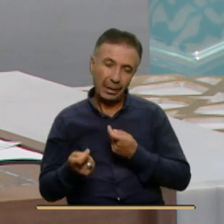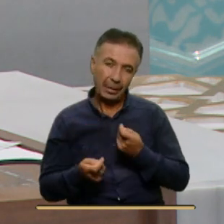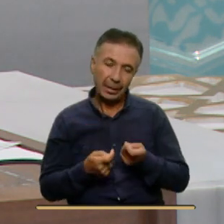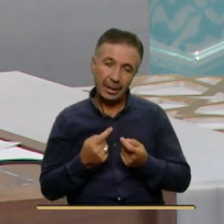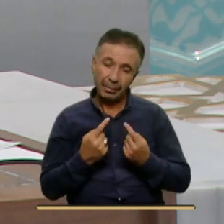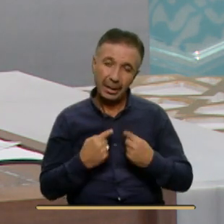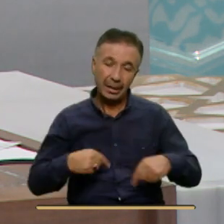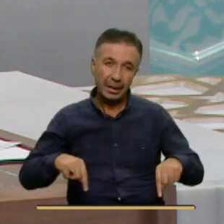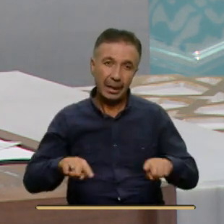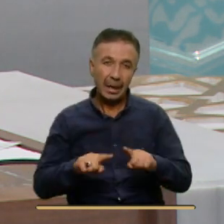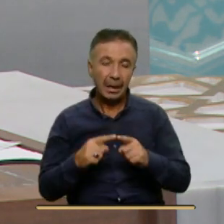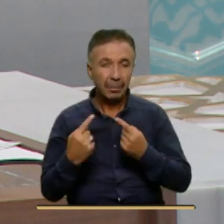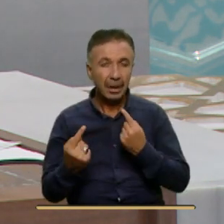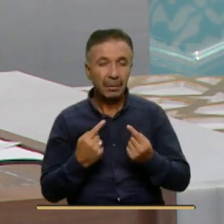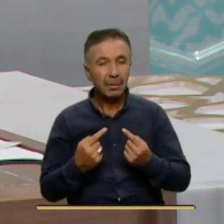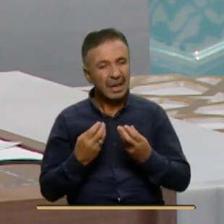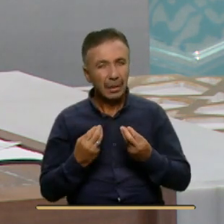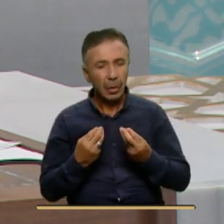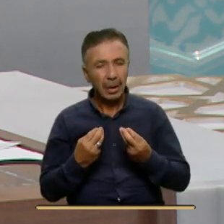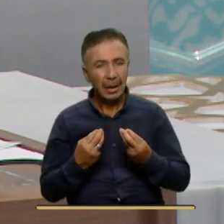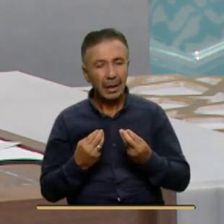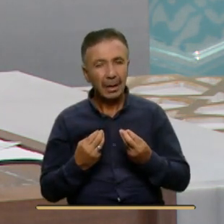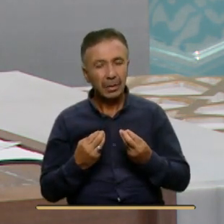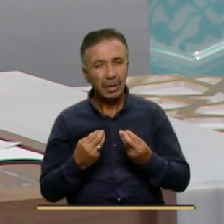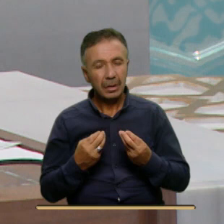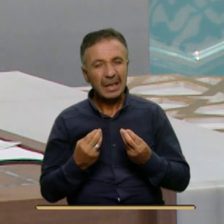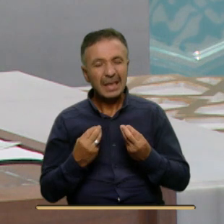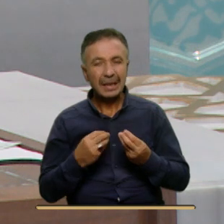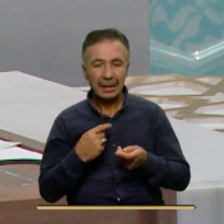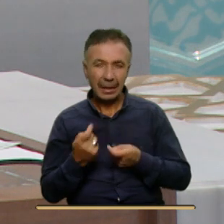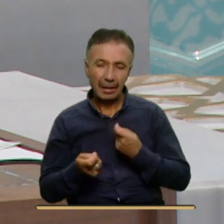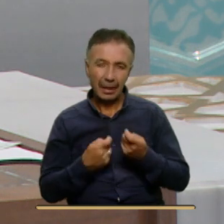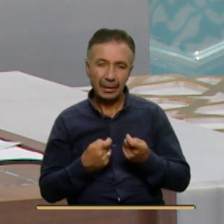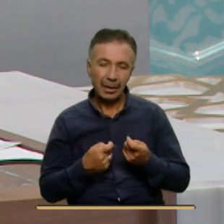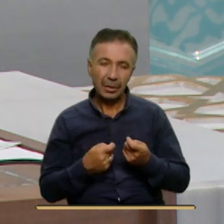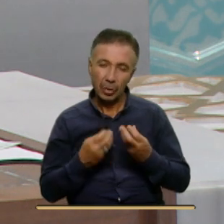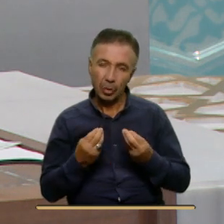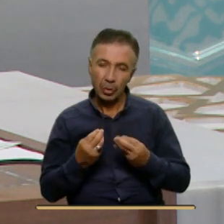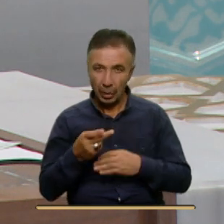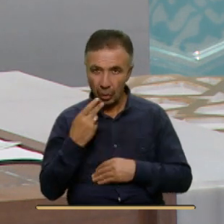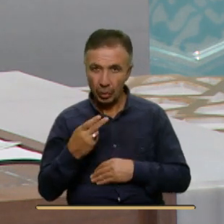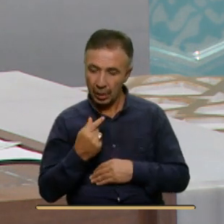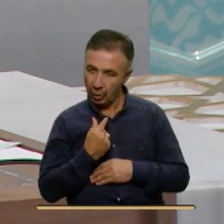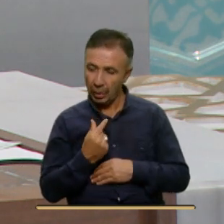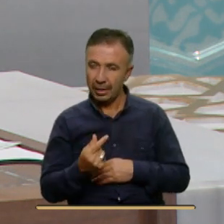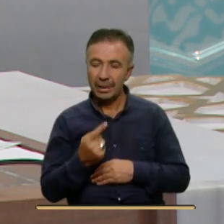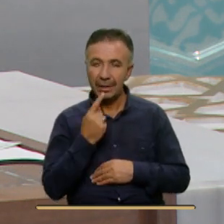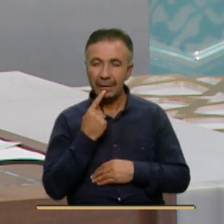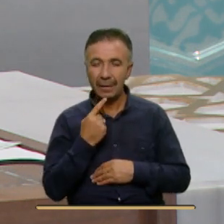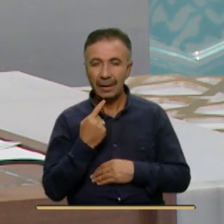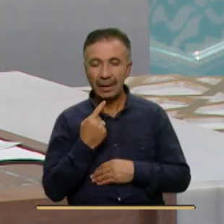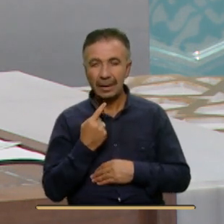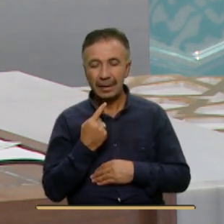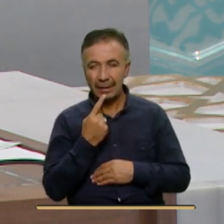birbirimize öyle davranacağız. Birbirimizi elbette uyaracağız kıymetli müminler. Güzel sözle, tatlı dille,